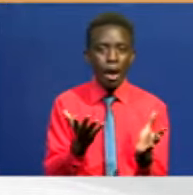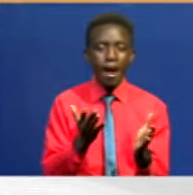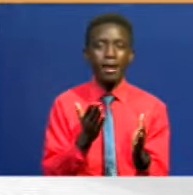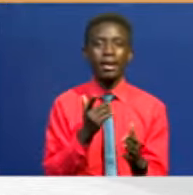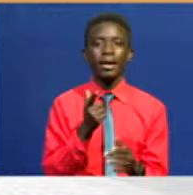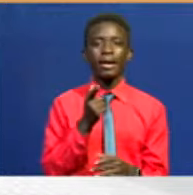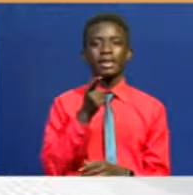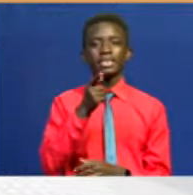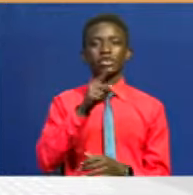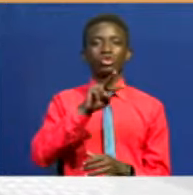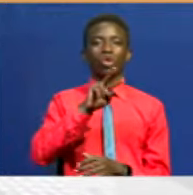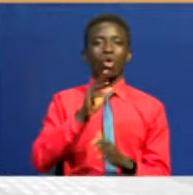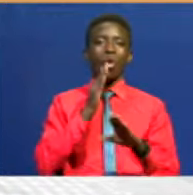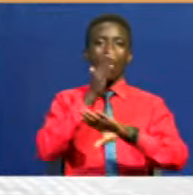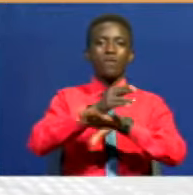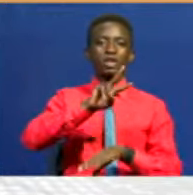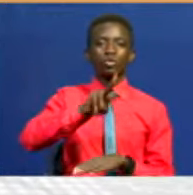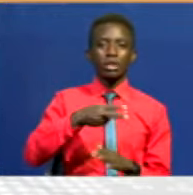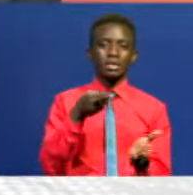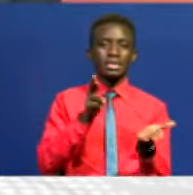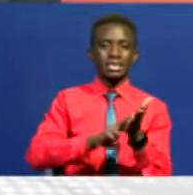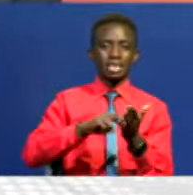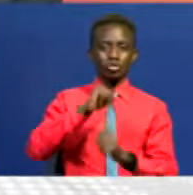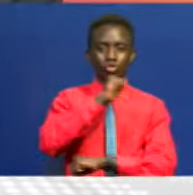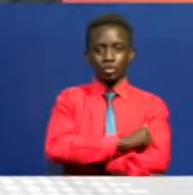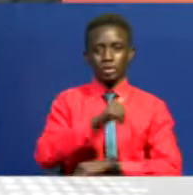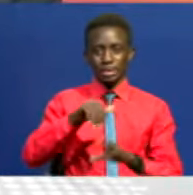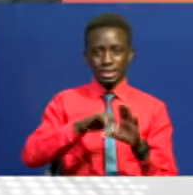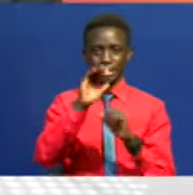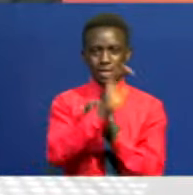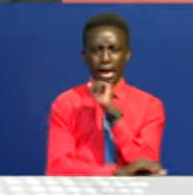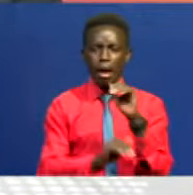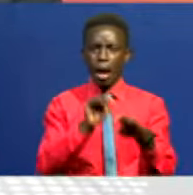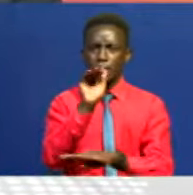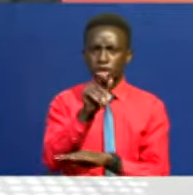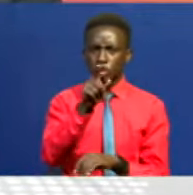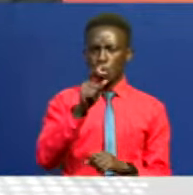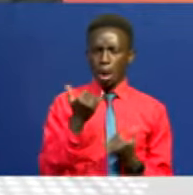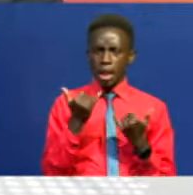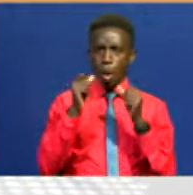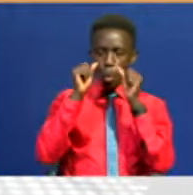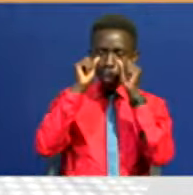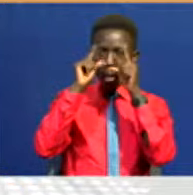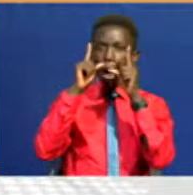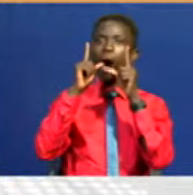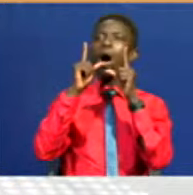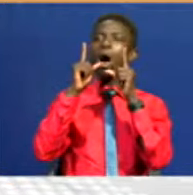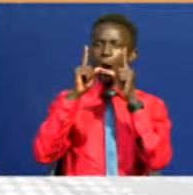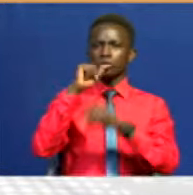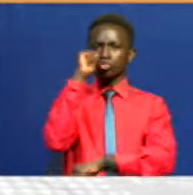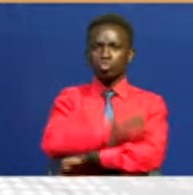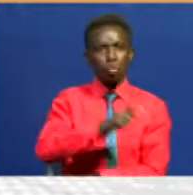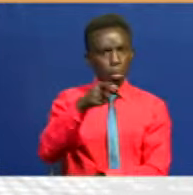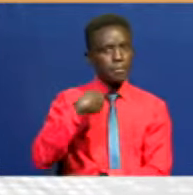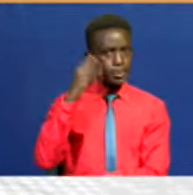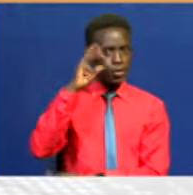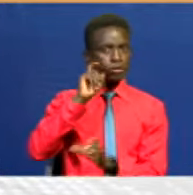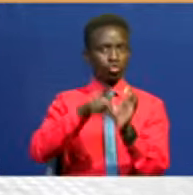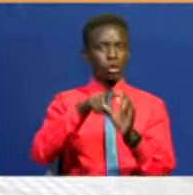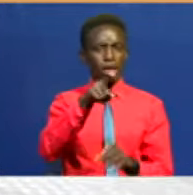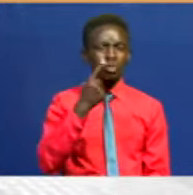2,000 vilivyosajiliwa humu nchini. Unapo tayari umegundua chuo ambacho utajiunga nacho, umeangalia vifaa